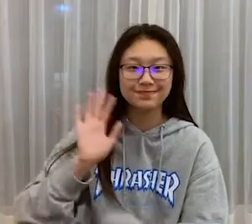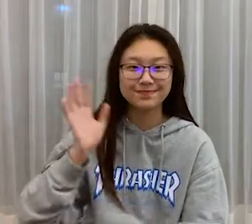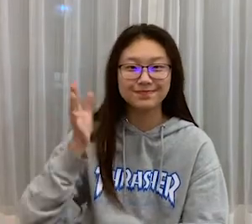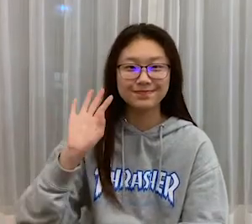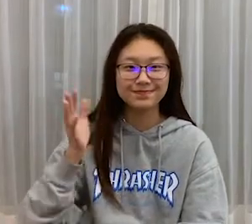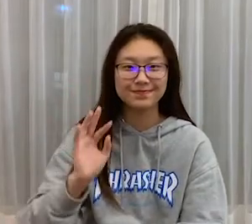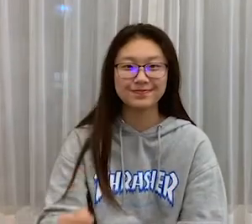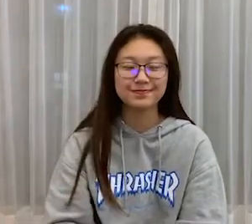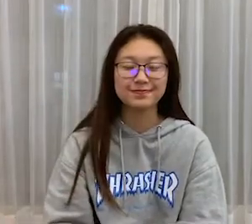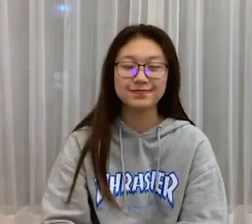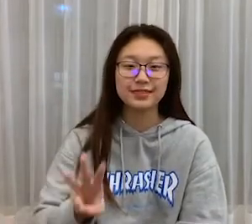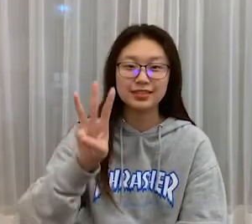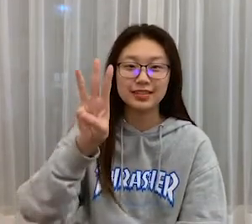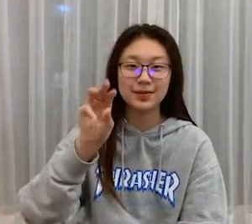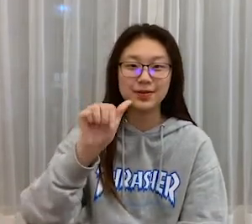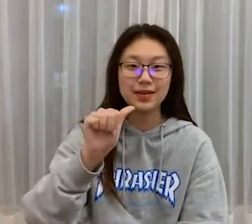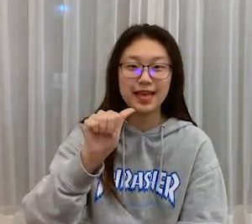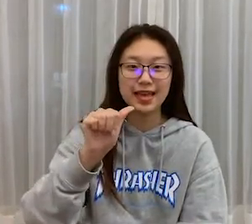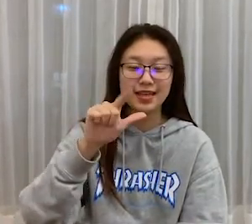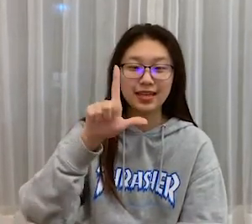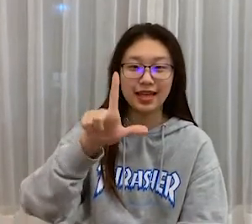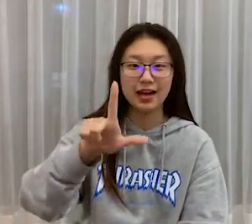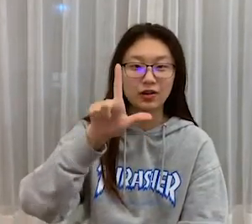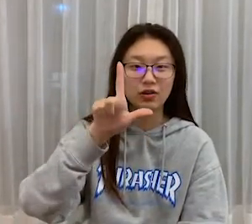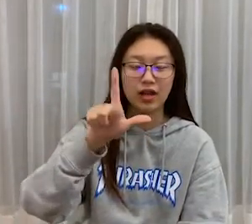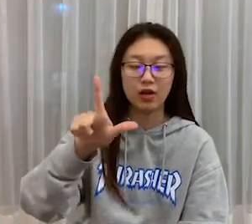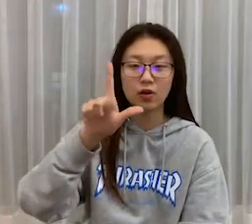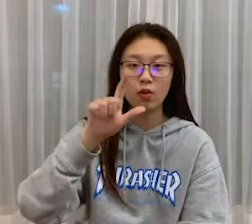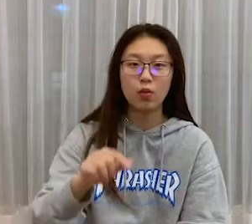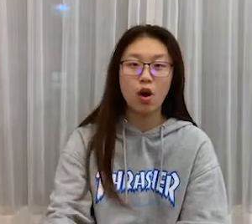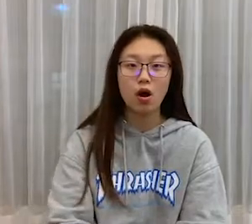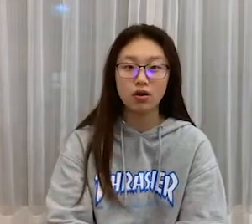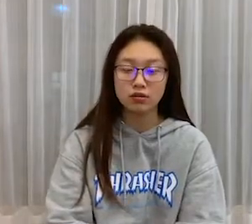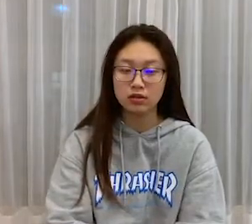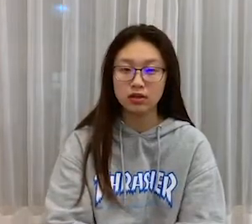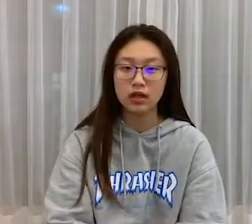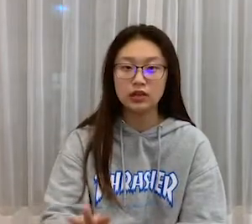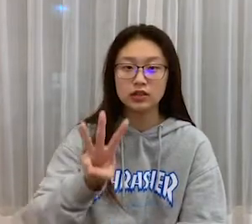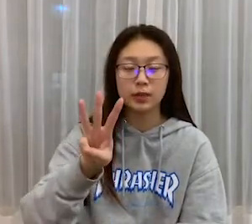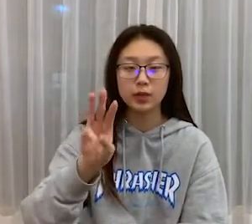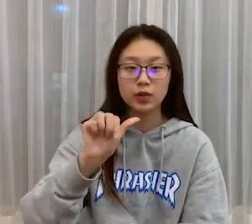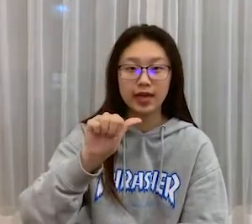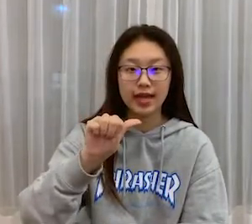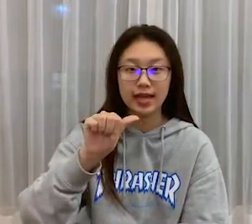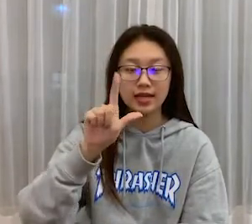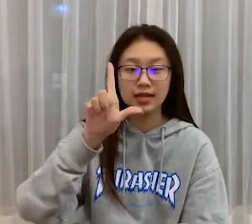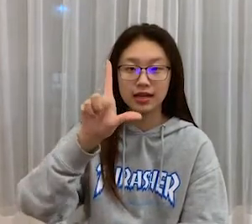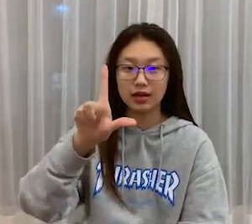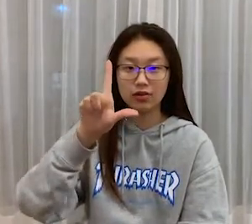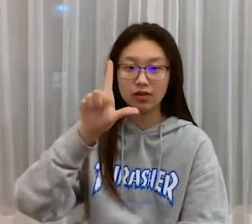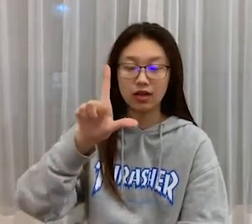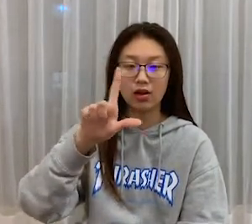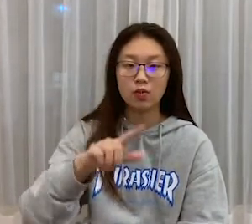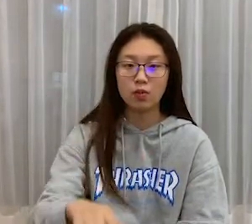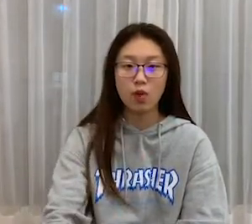This character is pronounced as 墙, 墙, and it means a wall. When you see